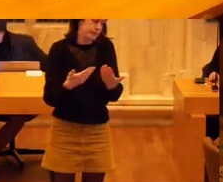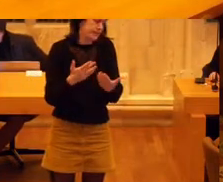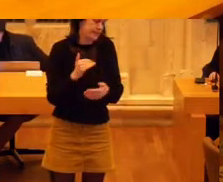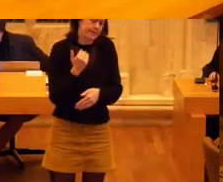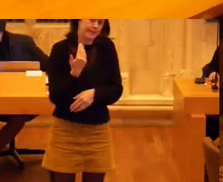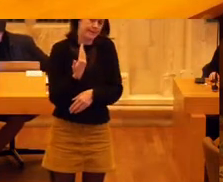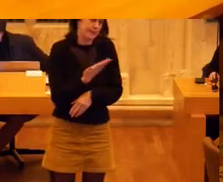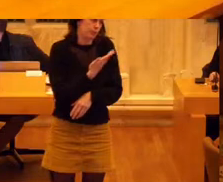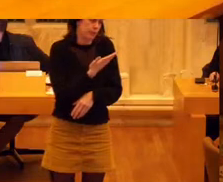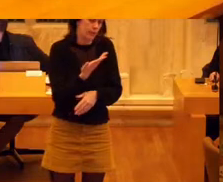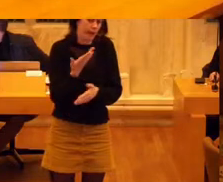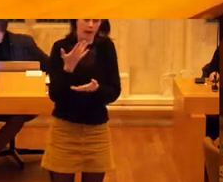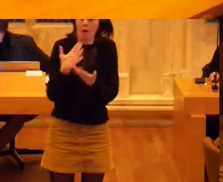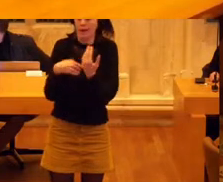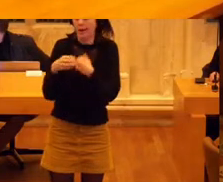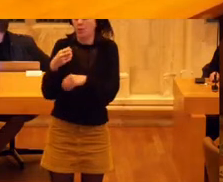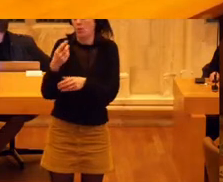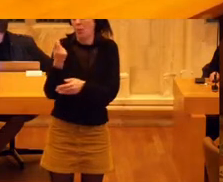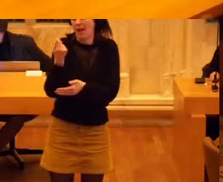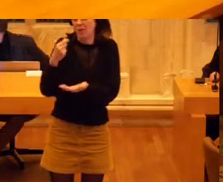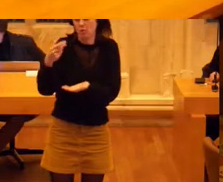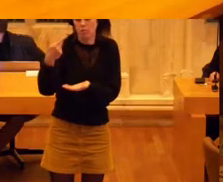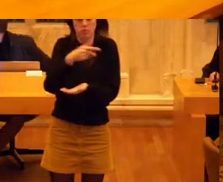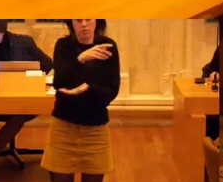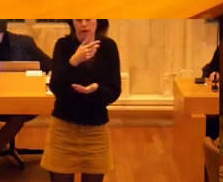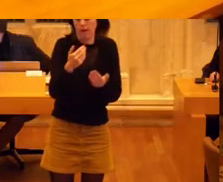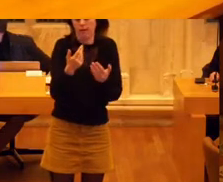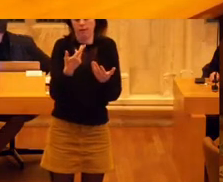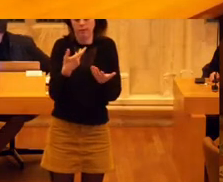appelle communément le fonds Barnier. Voilà.